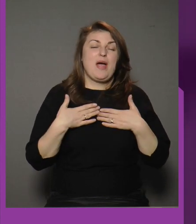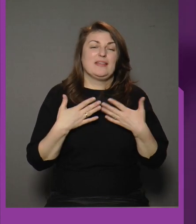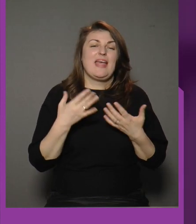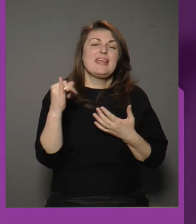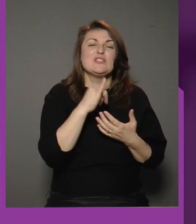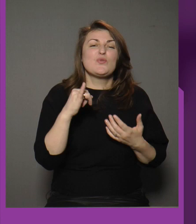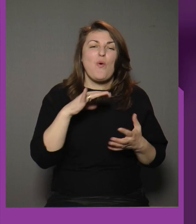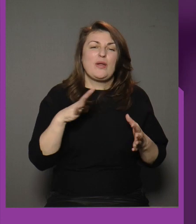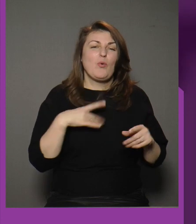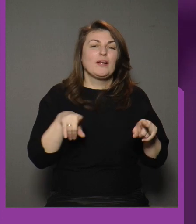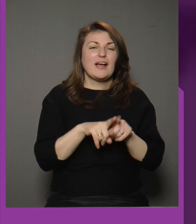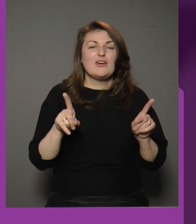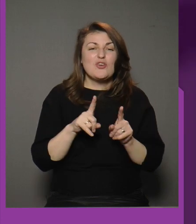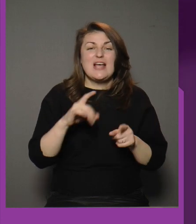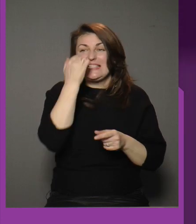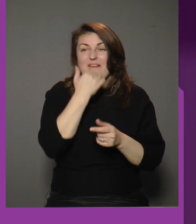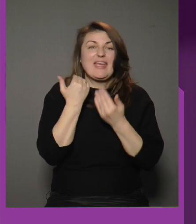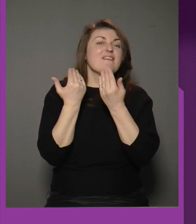історія була така, що завдяки вам